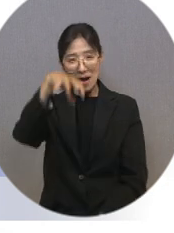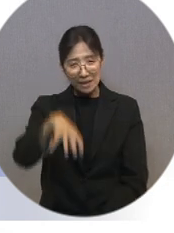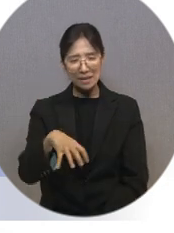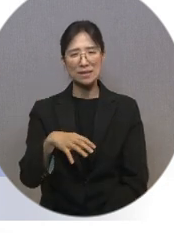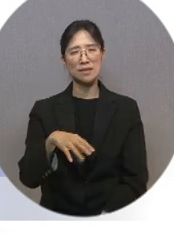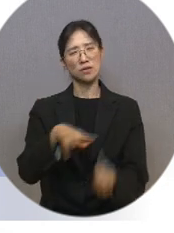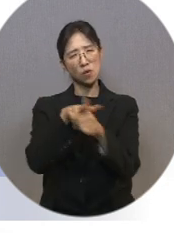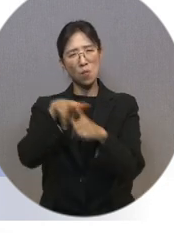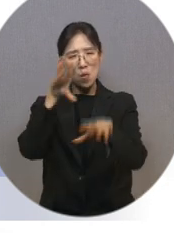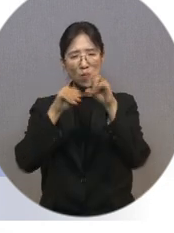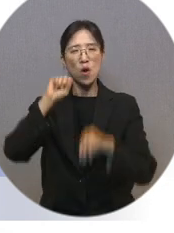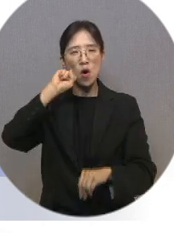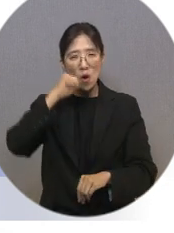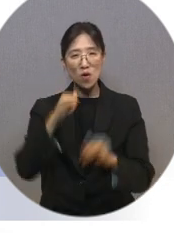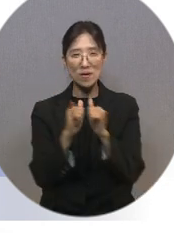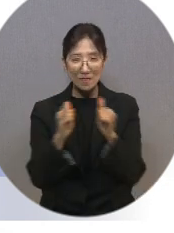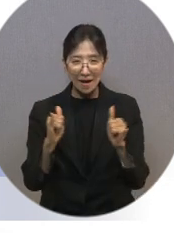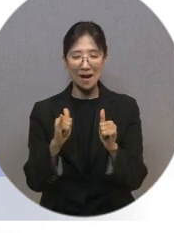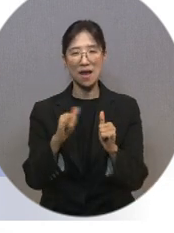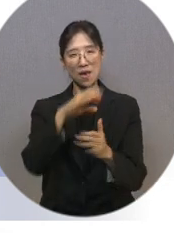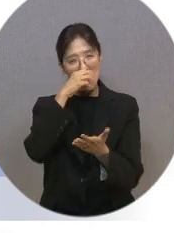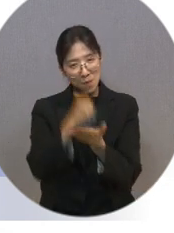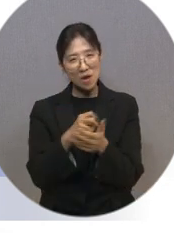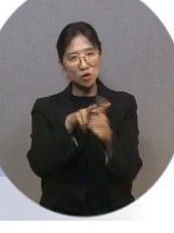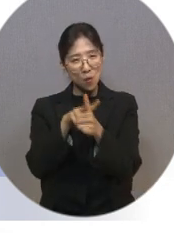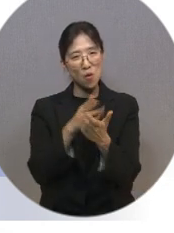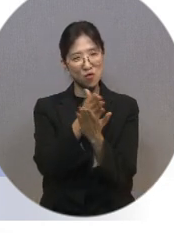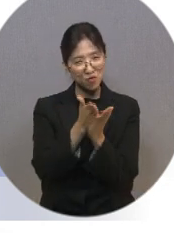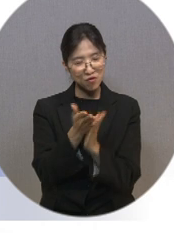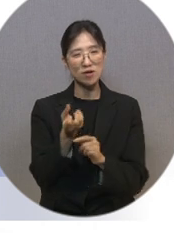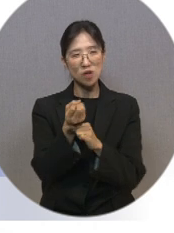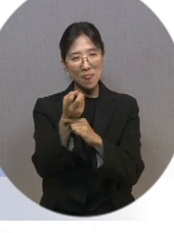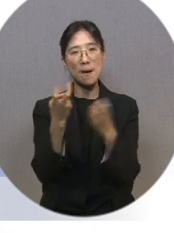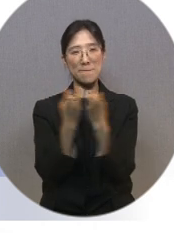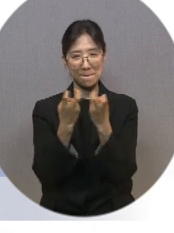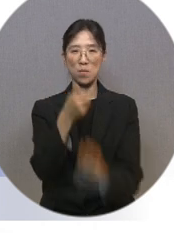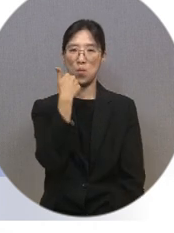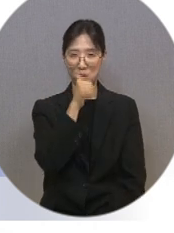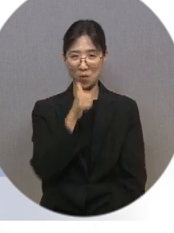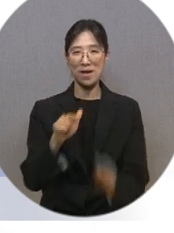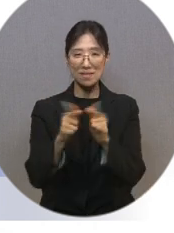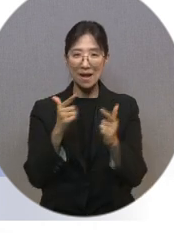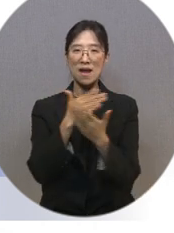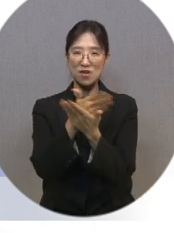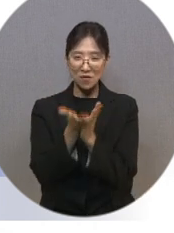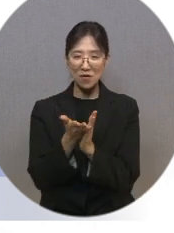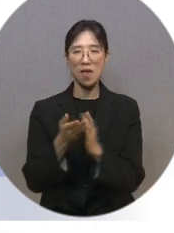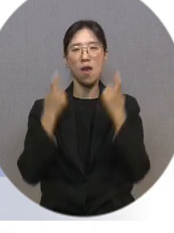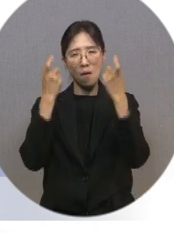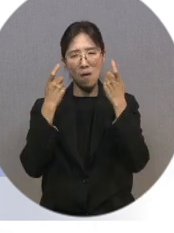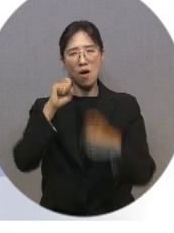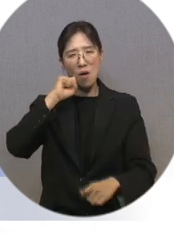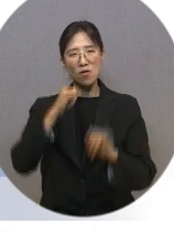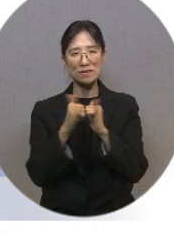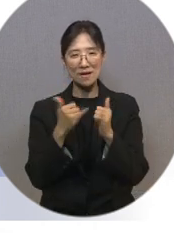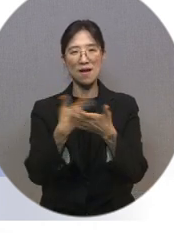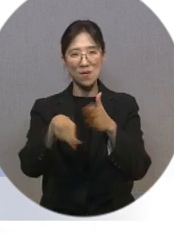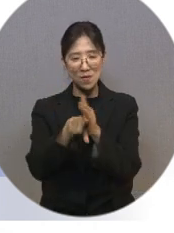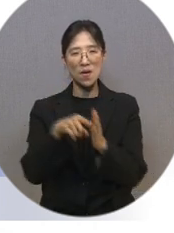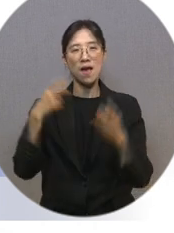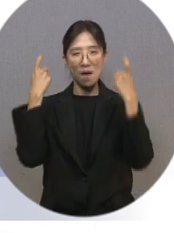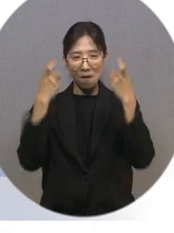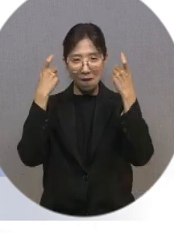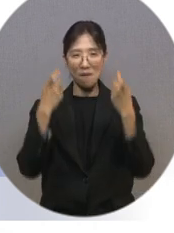어려움을 겪는 관광객의 적절한 정보 유형과 전달 매체를 소개해 다양한 유형의 관광약자를 위한